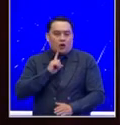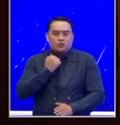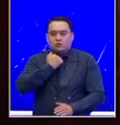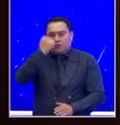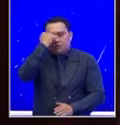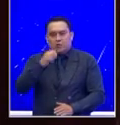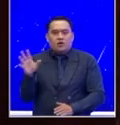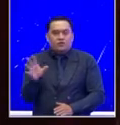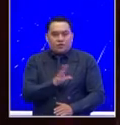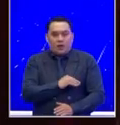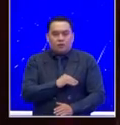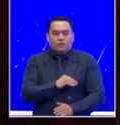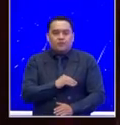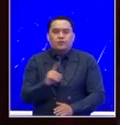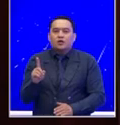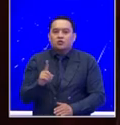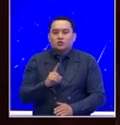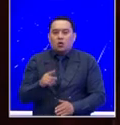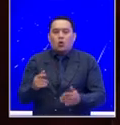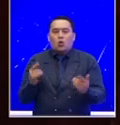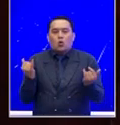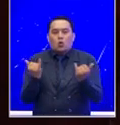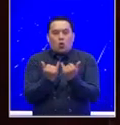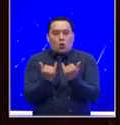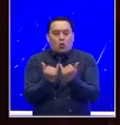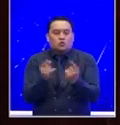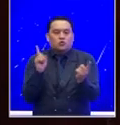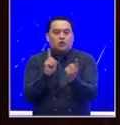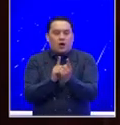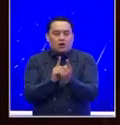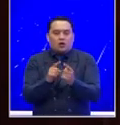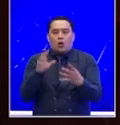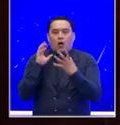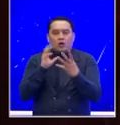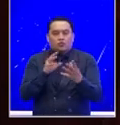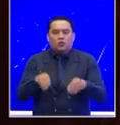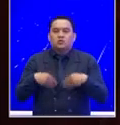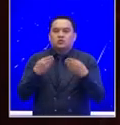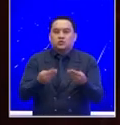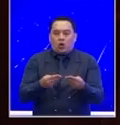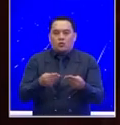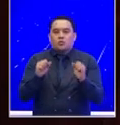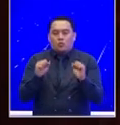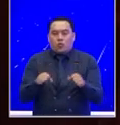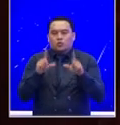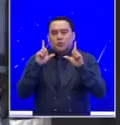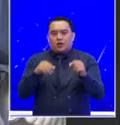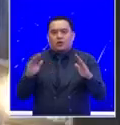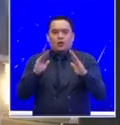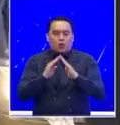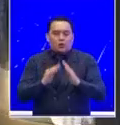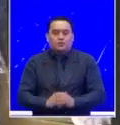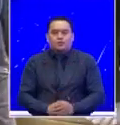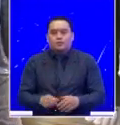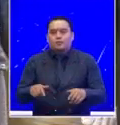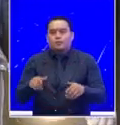благодарна за такое гостеприимство Талдыкургану, то, что нам выделили такой автобус, то, что мы можем спокойно поехать домой.